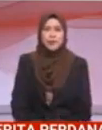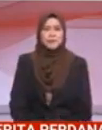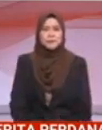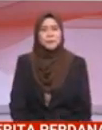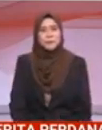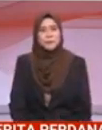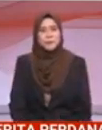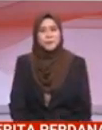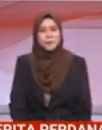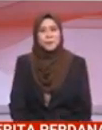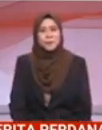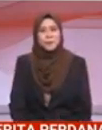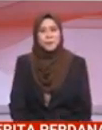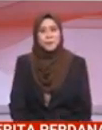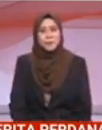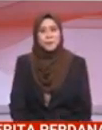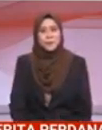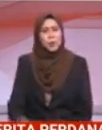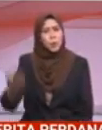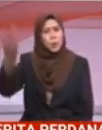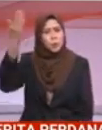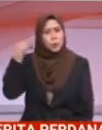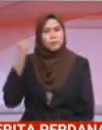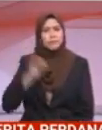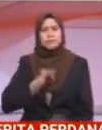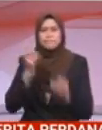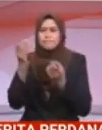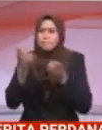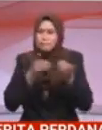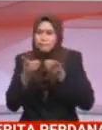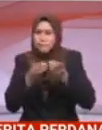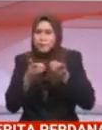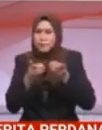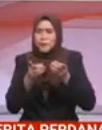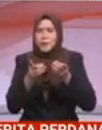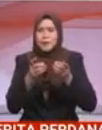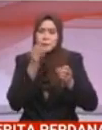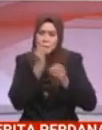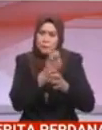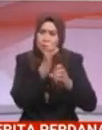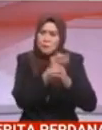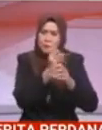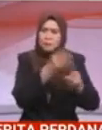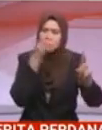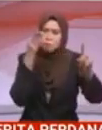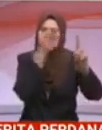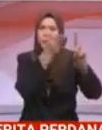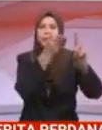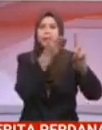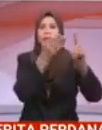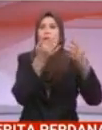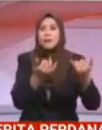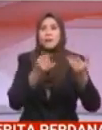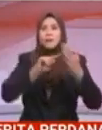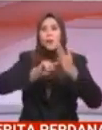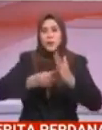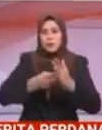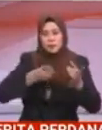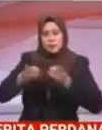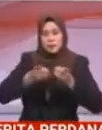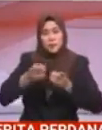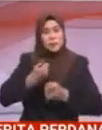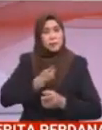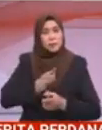So pada masa tu memang saya disiplin habis-habisan. So di mana ada kemahuan, di situ ada jalan. Jadi di situlah bermulanya disiplin diri